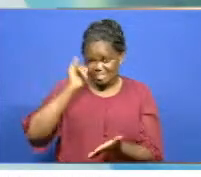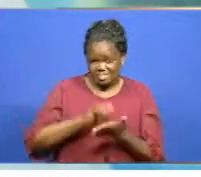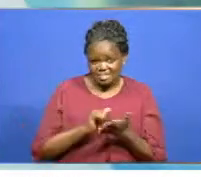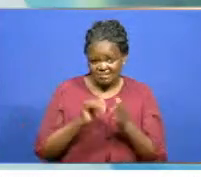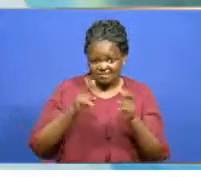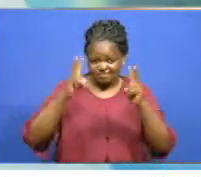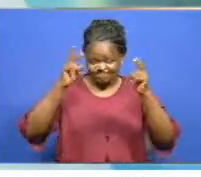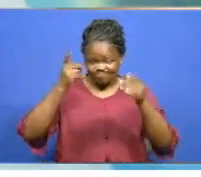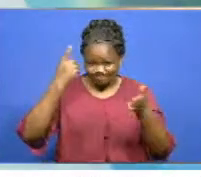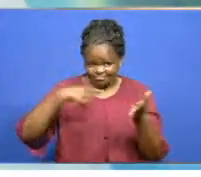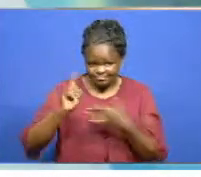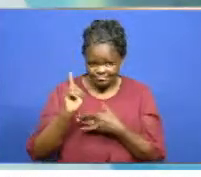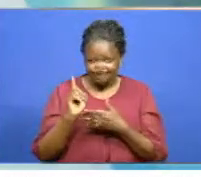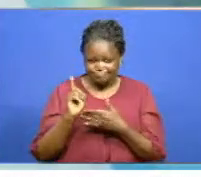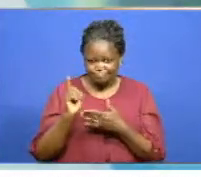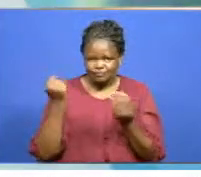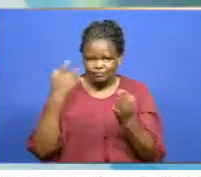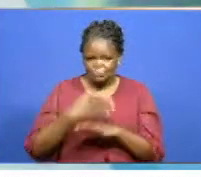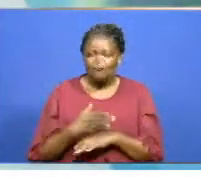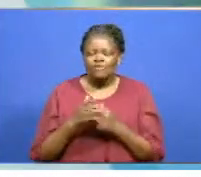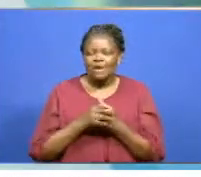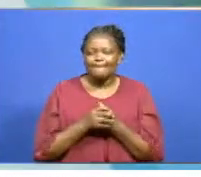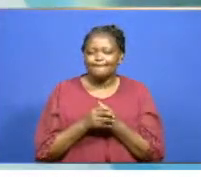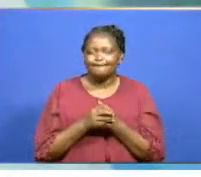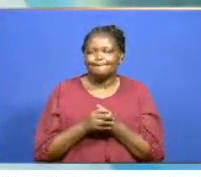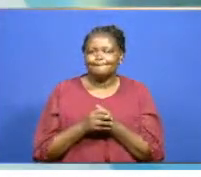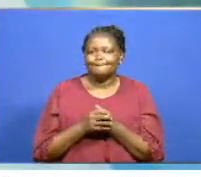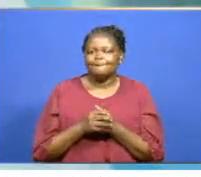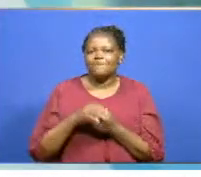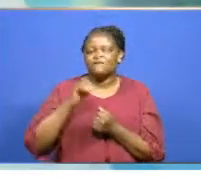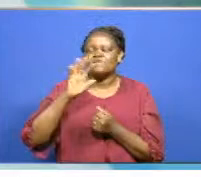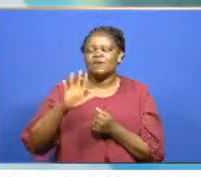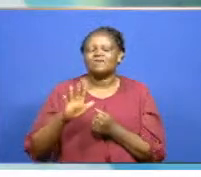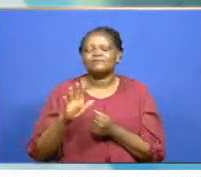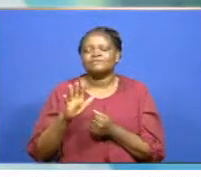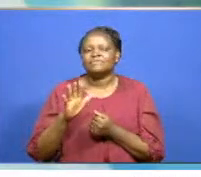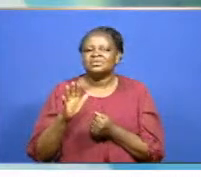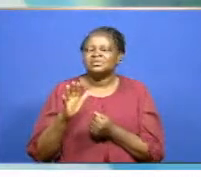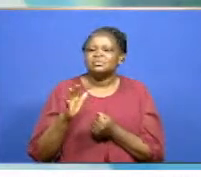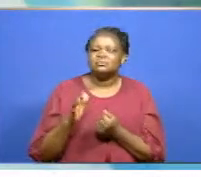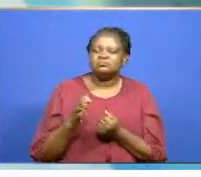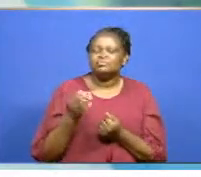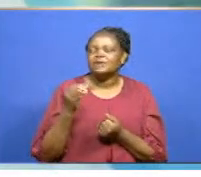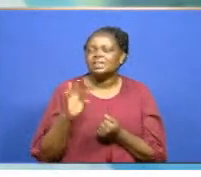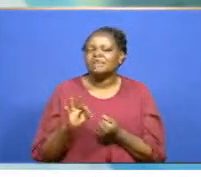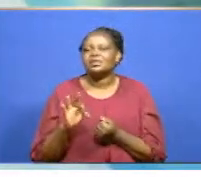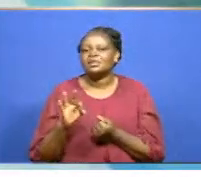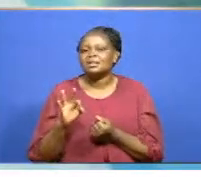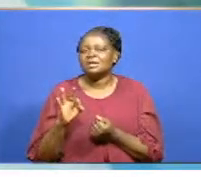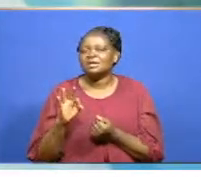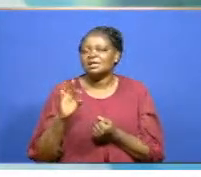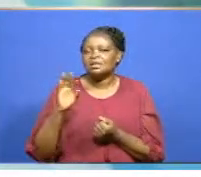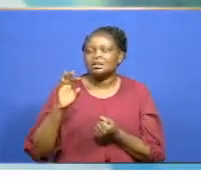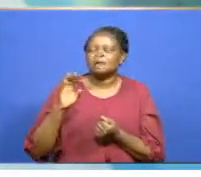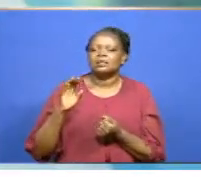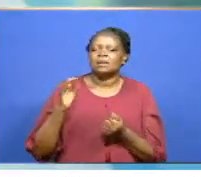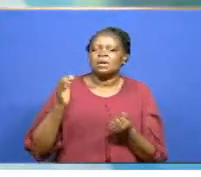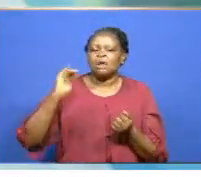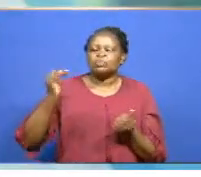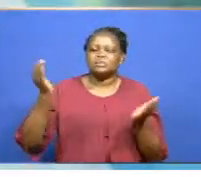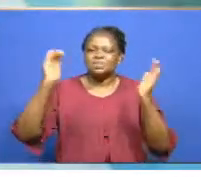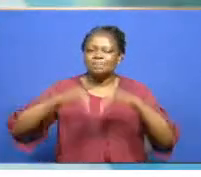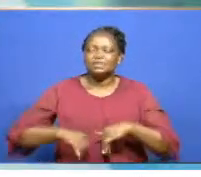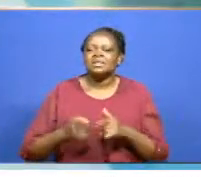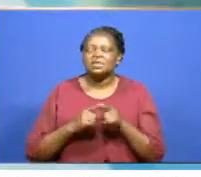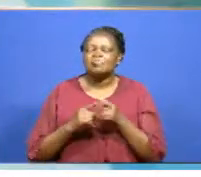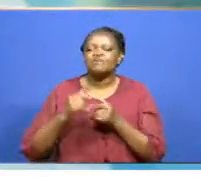huu ulipitishwa na zaidi ya mabunge 43, na hivyo basi kumaanisha ya kwamba tunajiandaa kwa ile kura ya maamuzi. Na hivyo